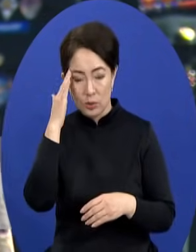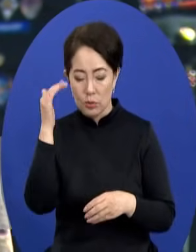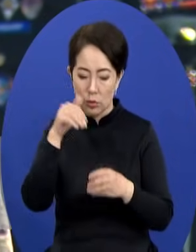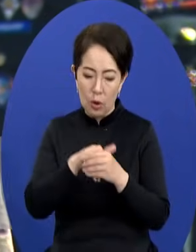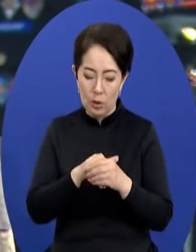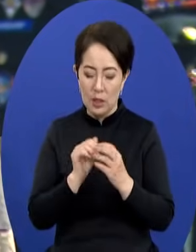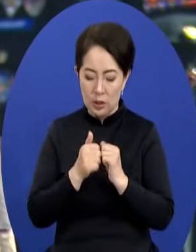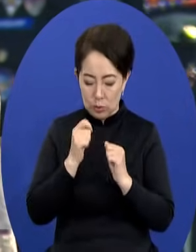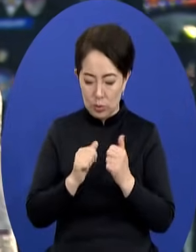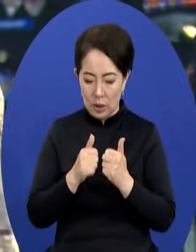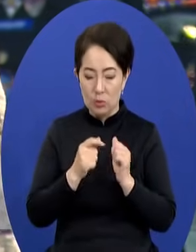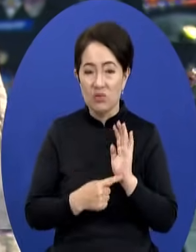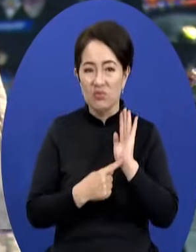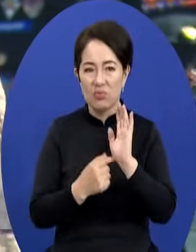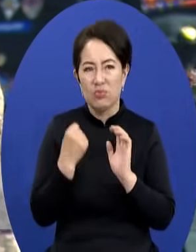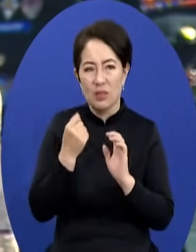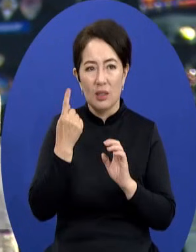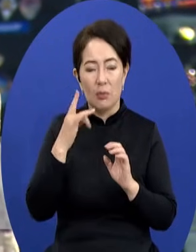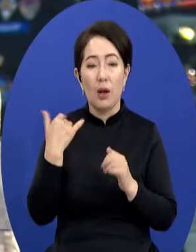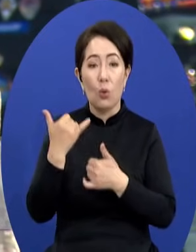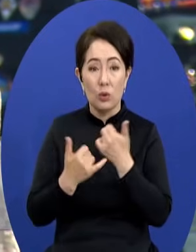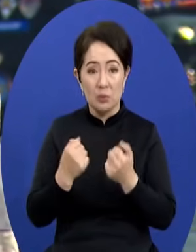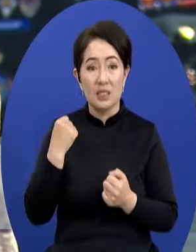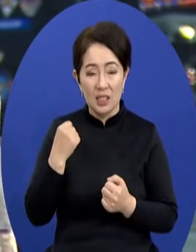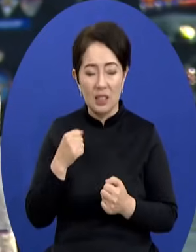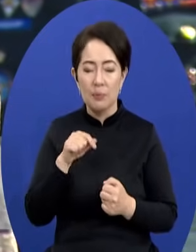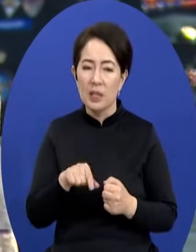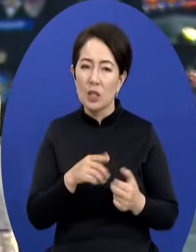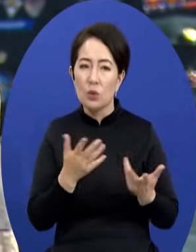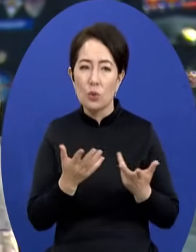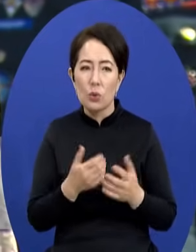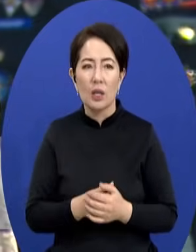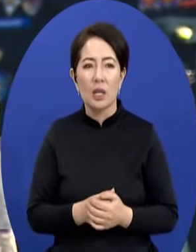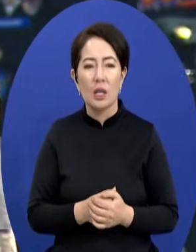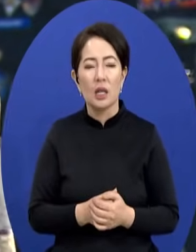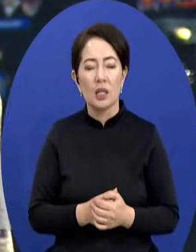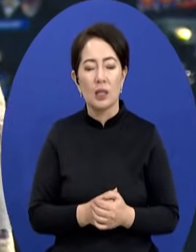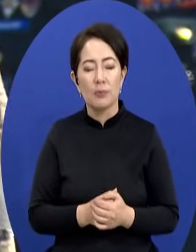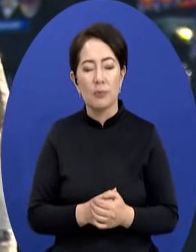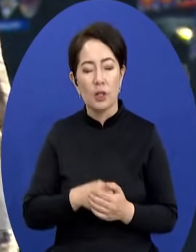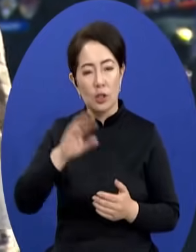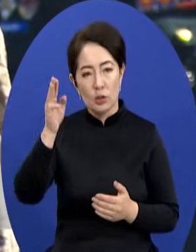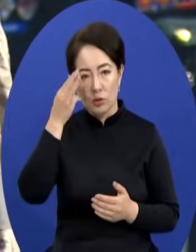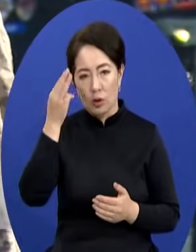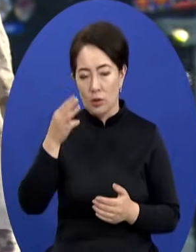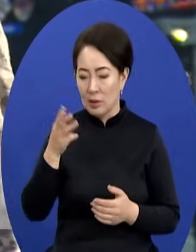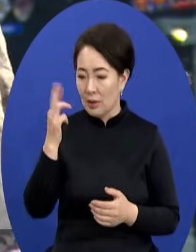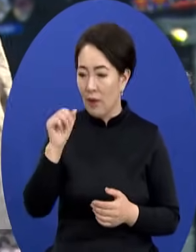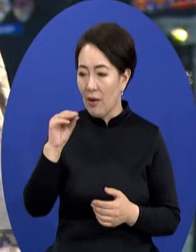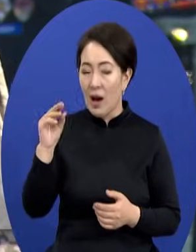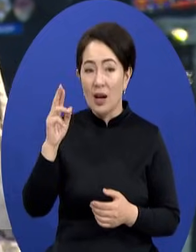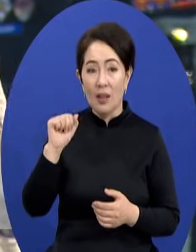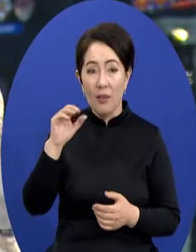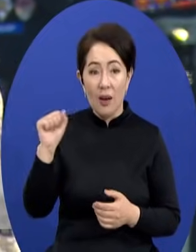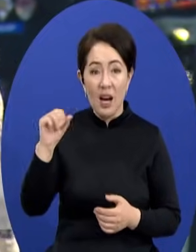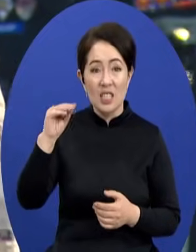маань тамирчид тэргүүлд ийм уламжлалтай. Энэ маань ч одоо бас одоо тод томрон давааж юмсаар ингэж